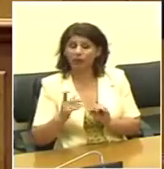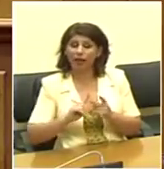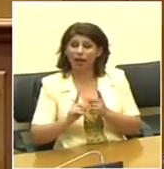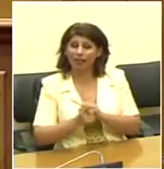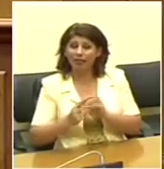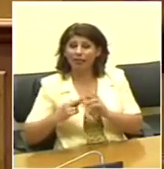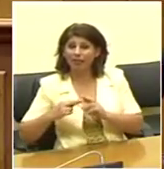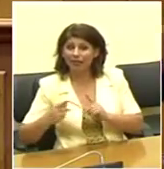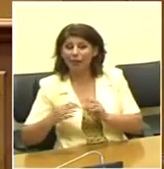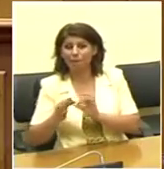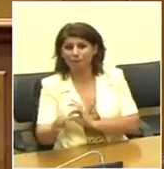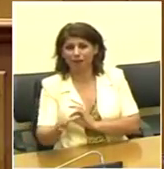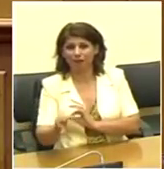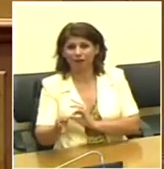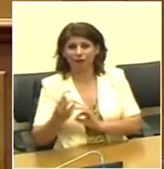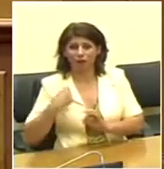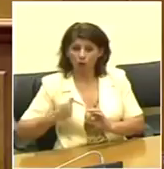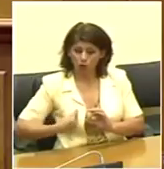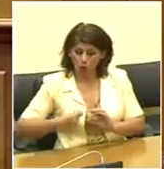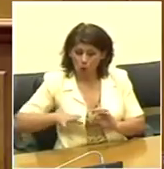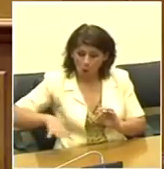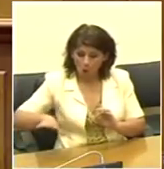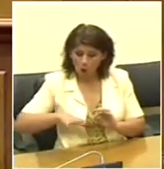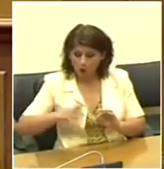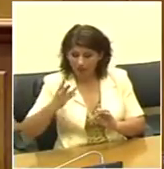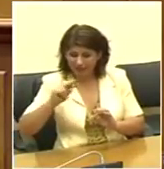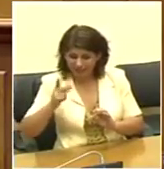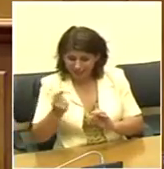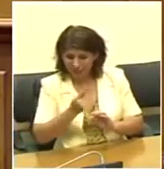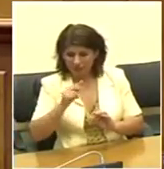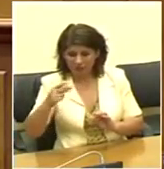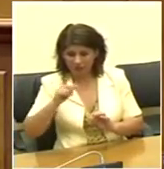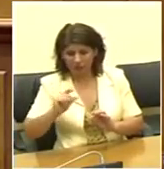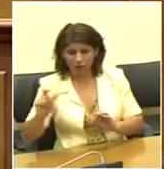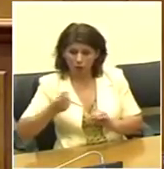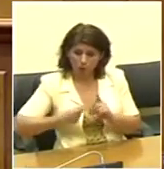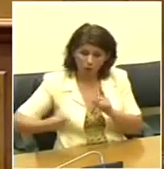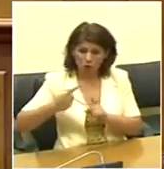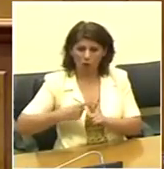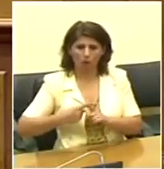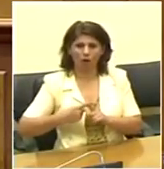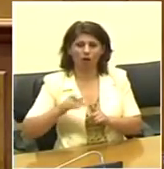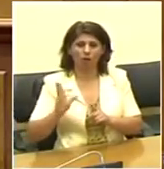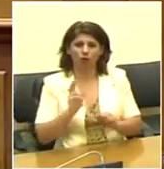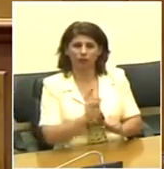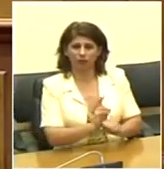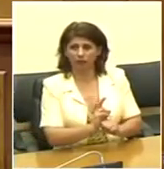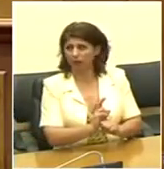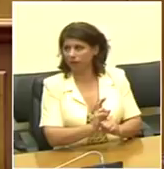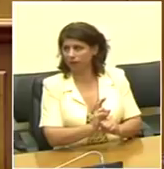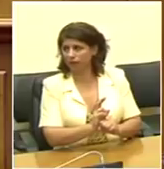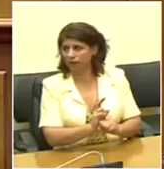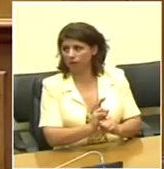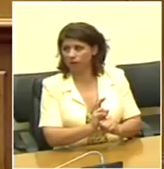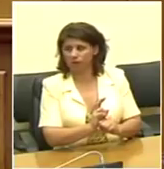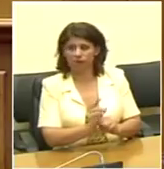το δημοσιονομικό χώρο που φτιάχνουμε έχει 3,5 δις περισσότερο από ό,τι έχουν τα